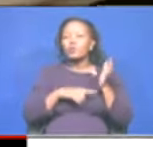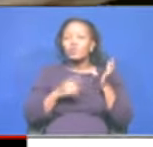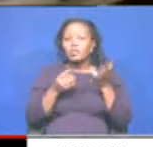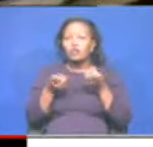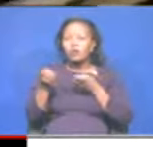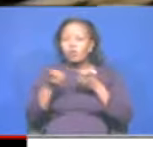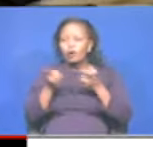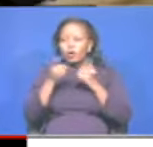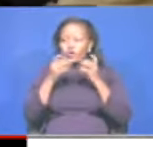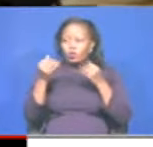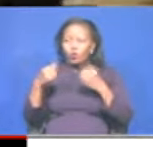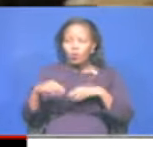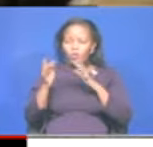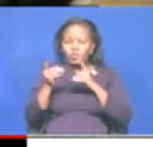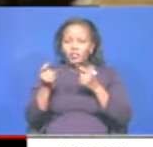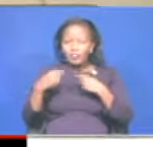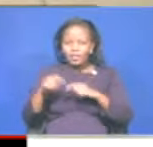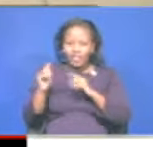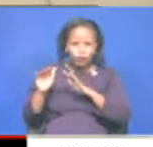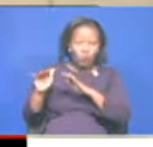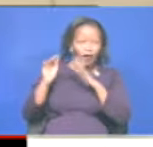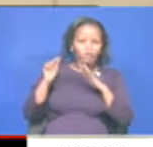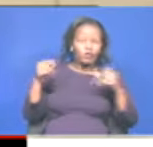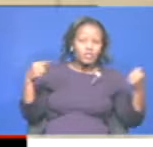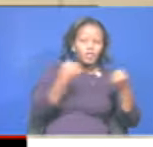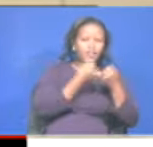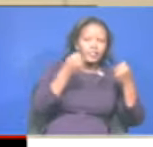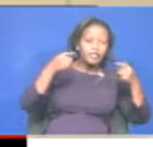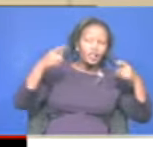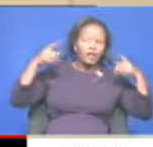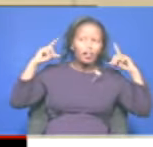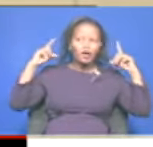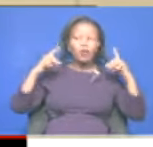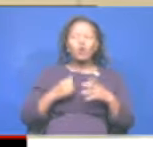avoid hitting a motorcycle that was in front.